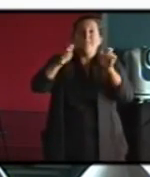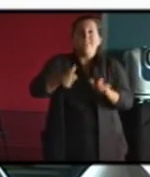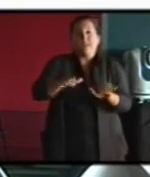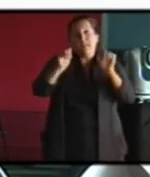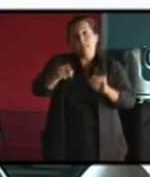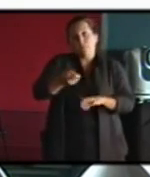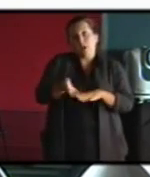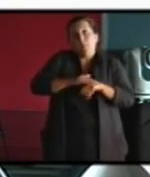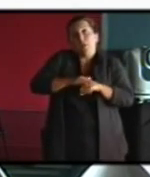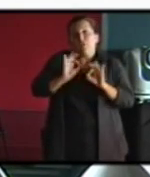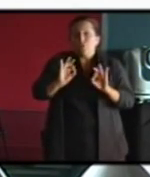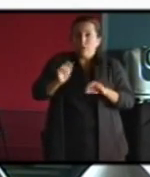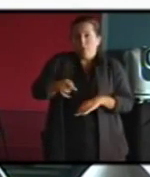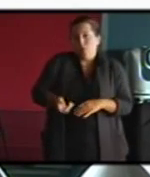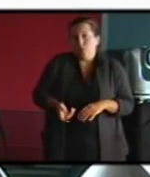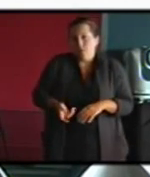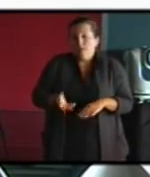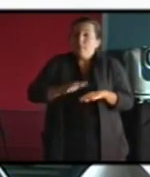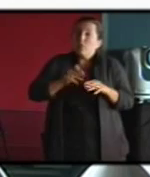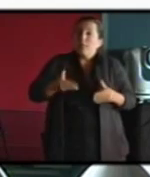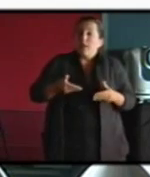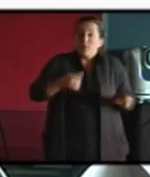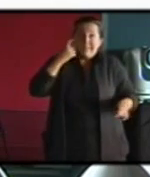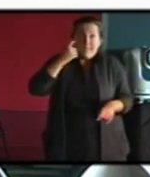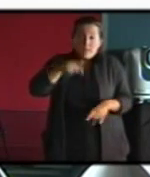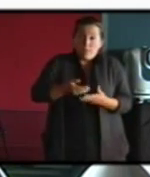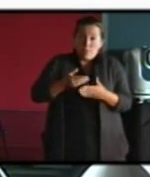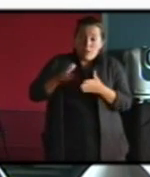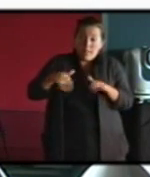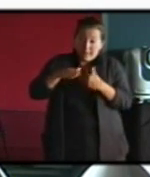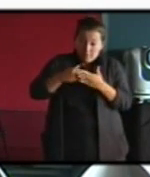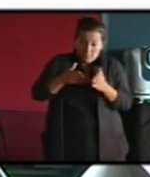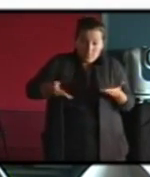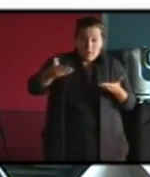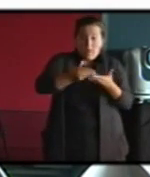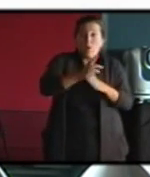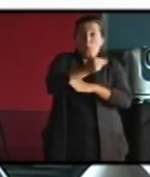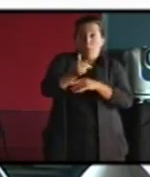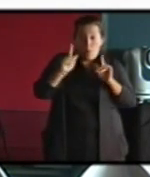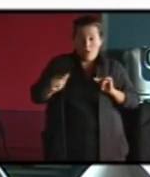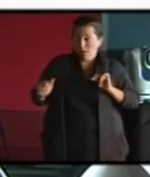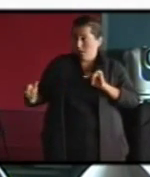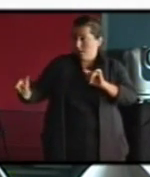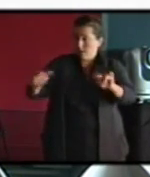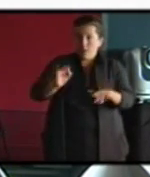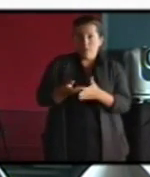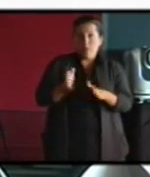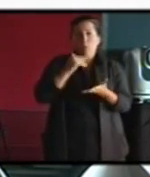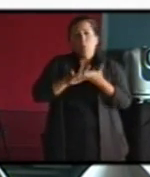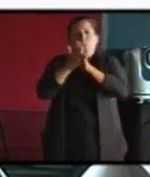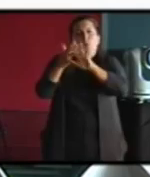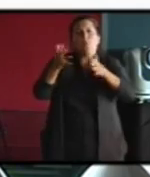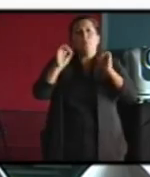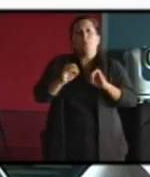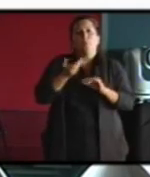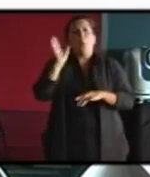démolition. Bon, je pense qu'il faut dès aujourd'hui se dire que ce patrimoine de bureaux, il est là, on peut le réutiliser. Il peut